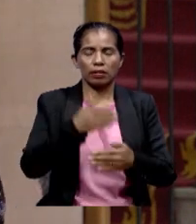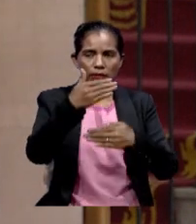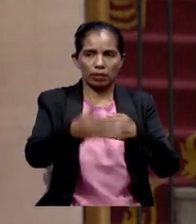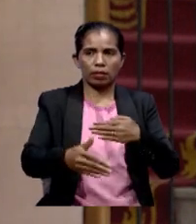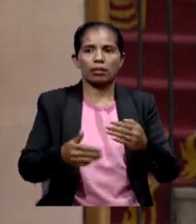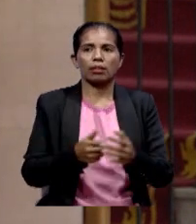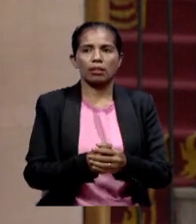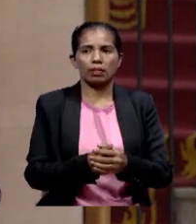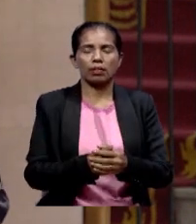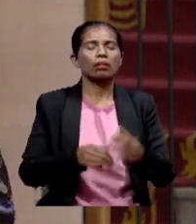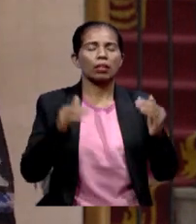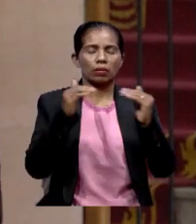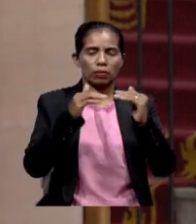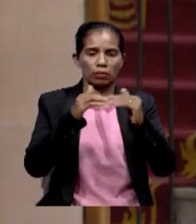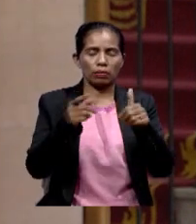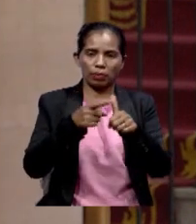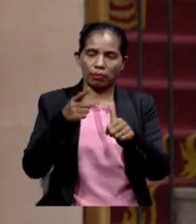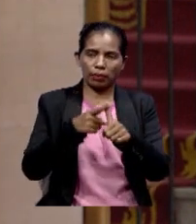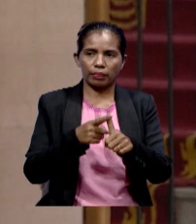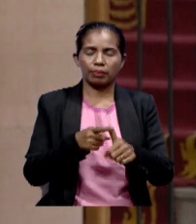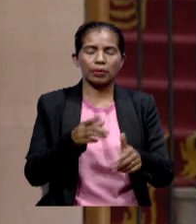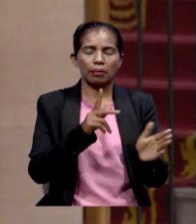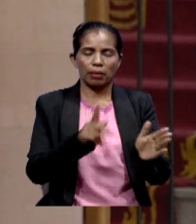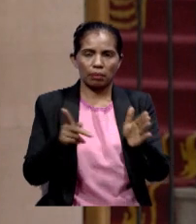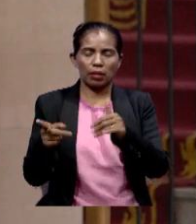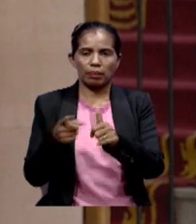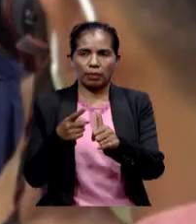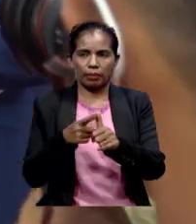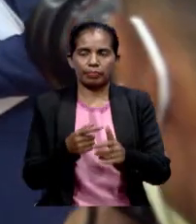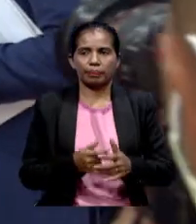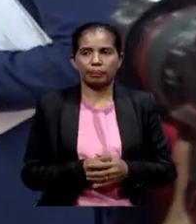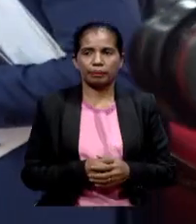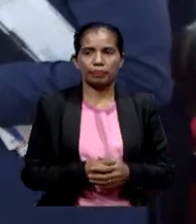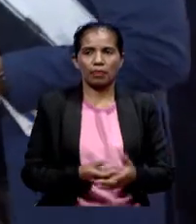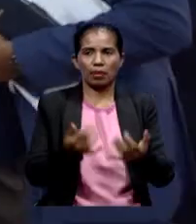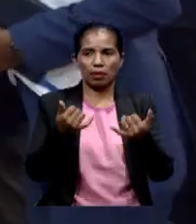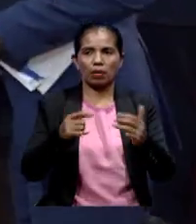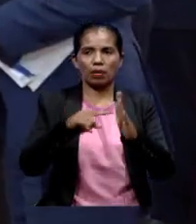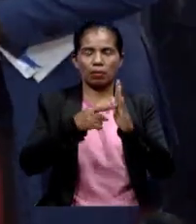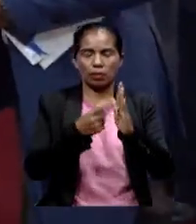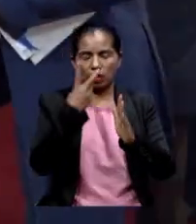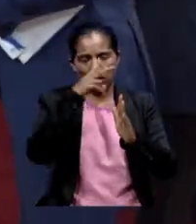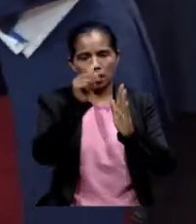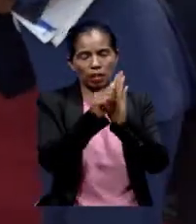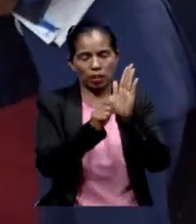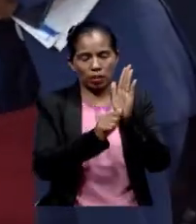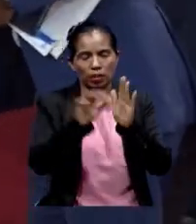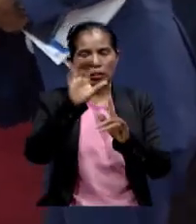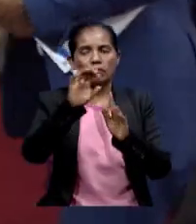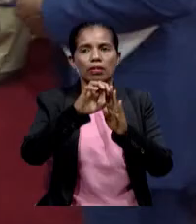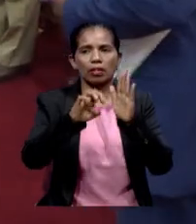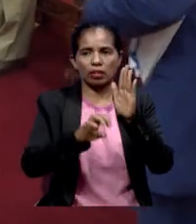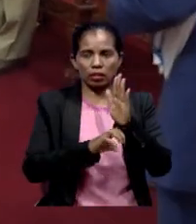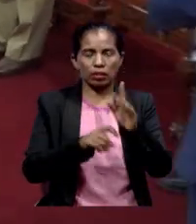masih pertemuan pembicaraan awal saja, persiapan kita kunjungan ke Jakarta. Dedaune hahu hari azenda chef estado nian banyir